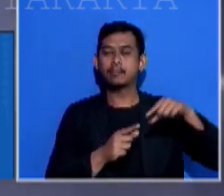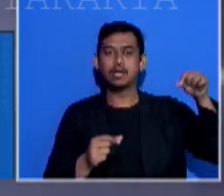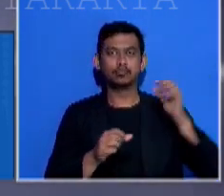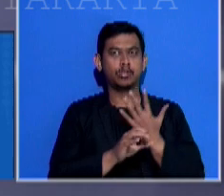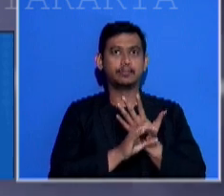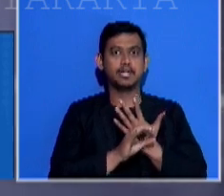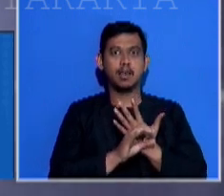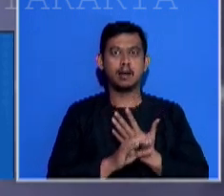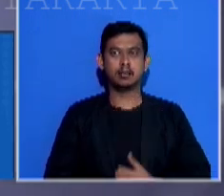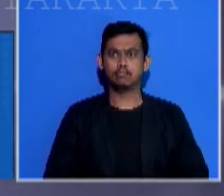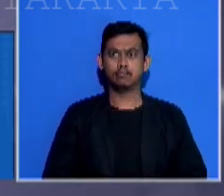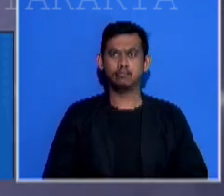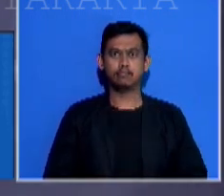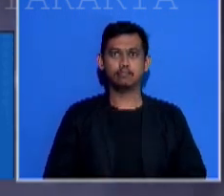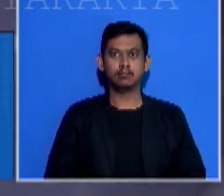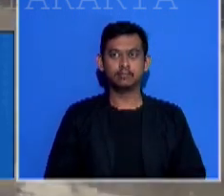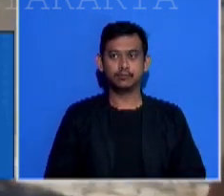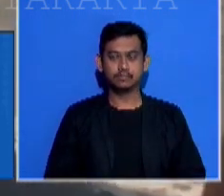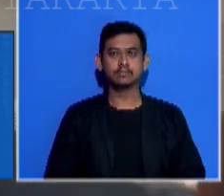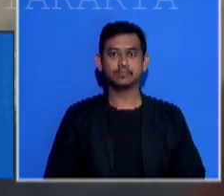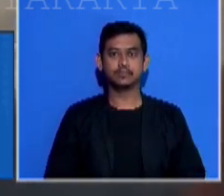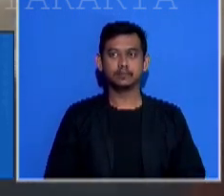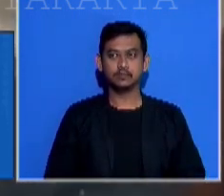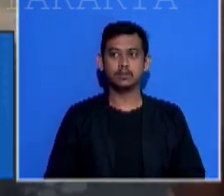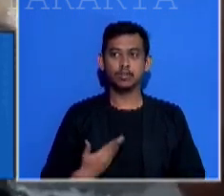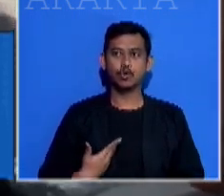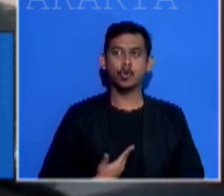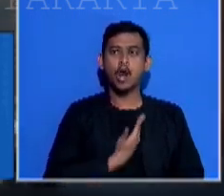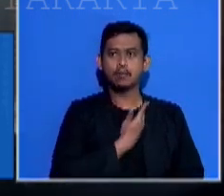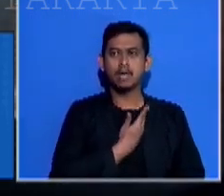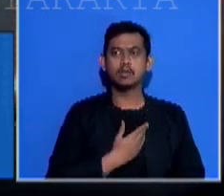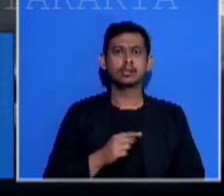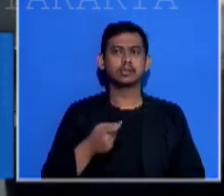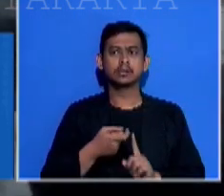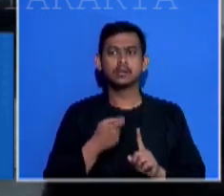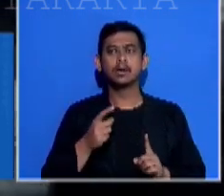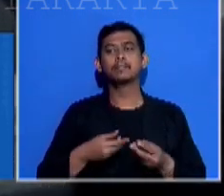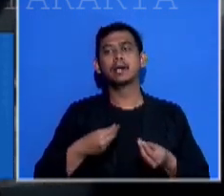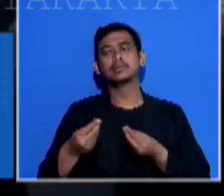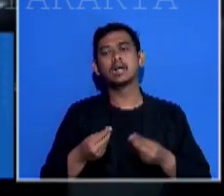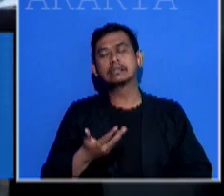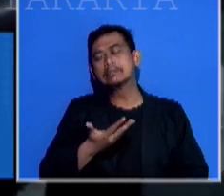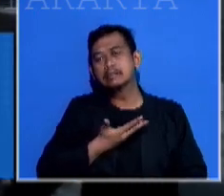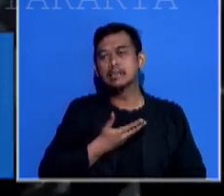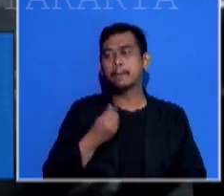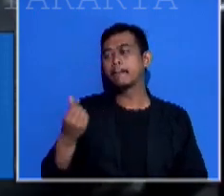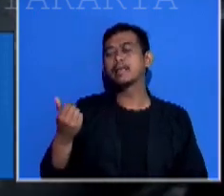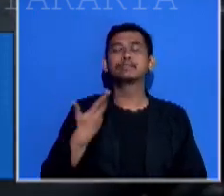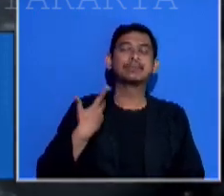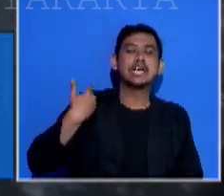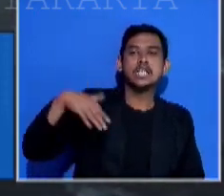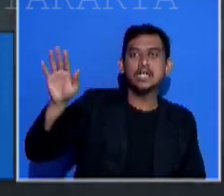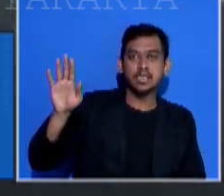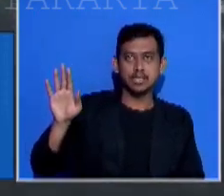pencurian itu bermula saat korban yang merupakan sebuah karyawan sebuah minimarket di Jalan Magelang hendak pulang usai toko tutup. Korban